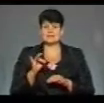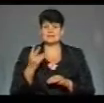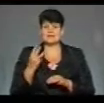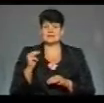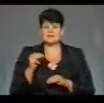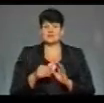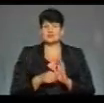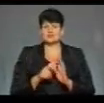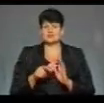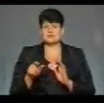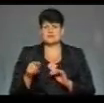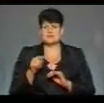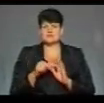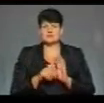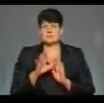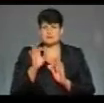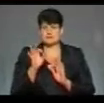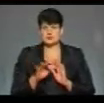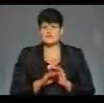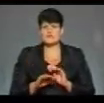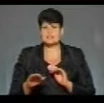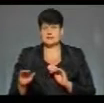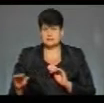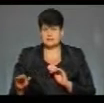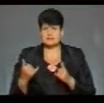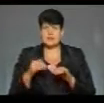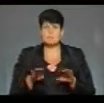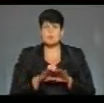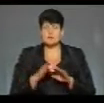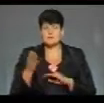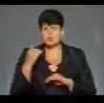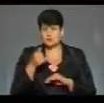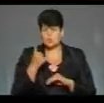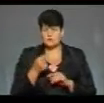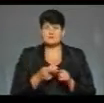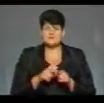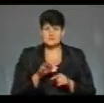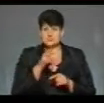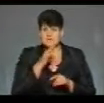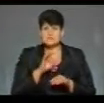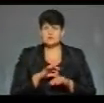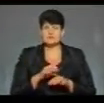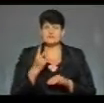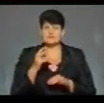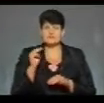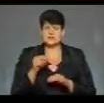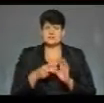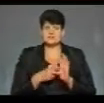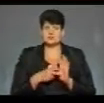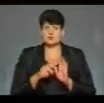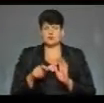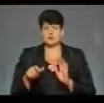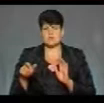осіб, з них 65% – діти. Для порівняння, минулого року за цей же час захворіли 2700